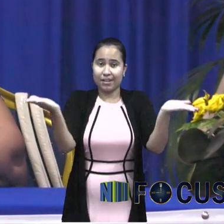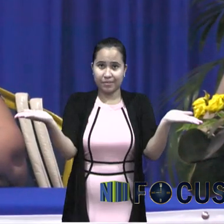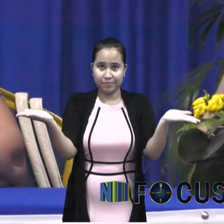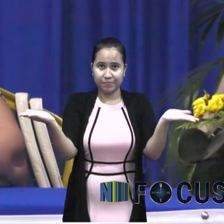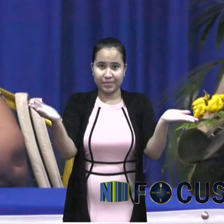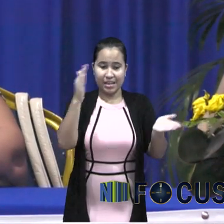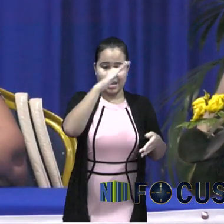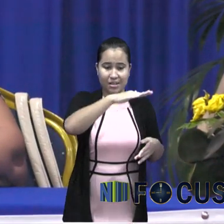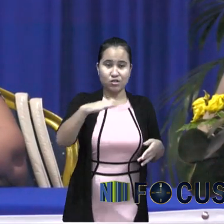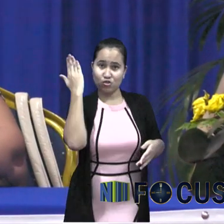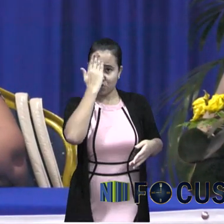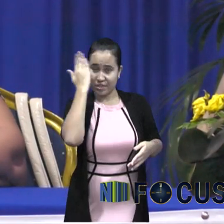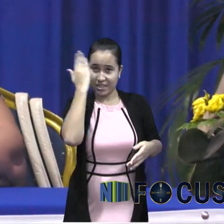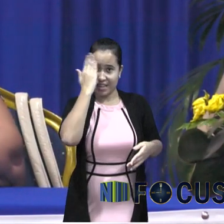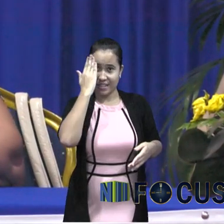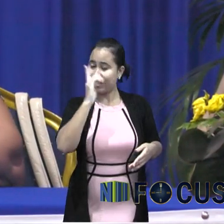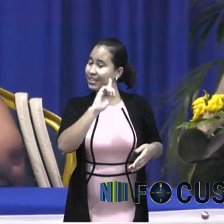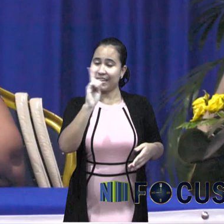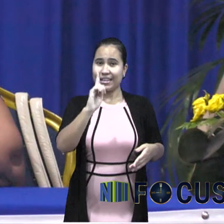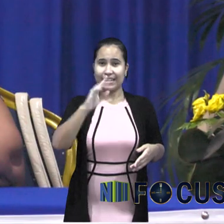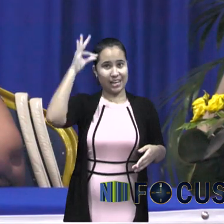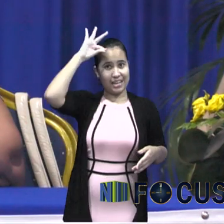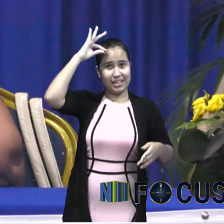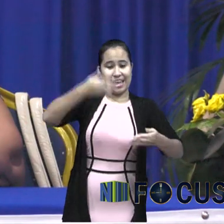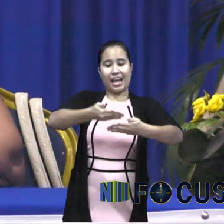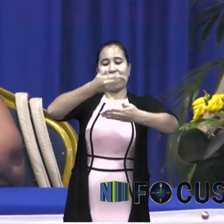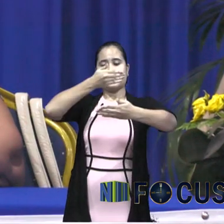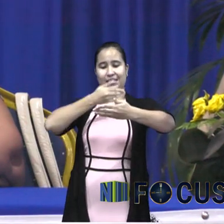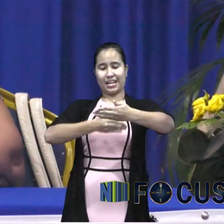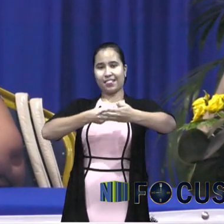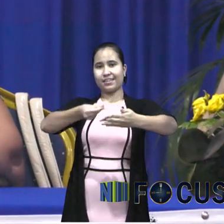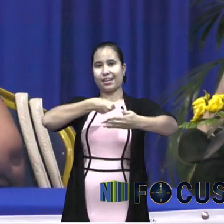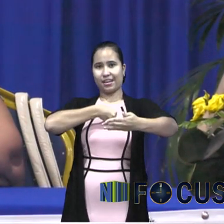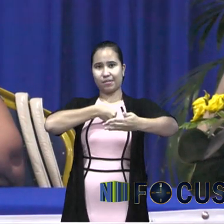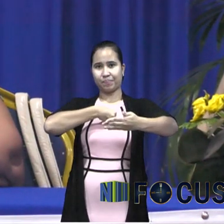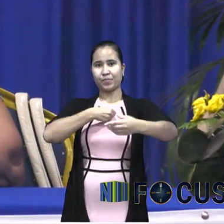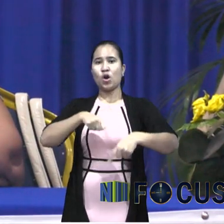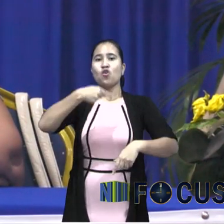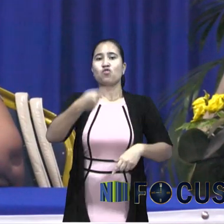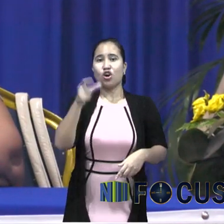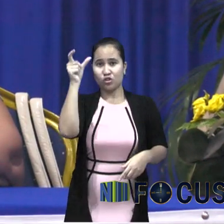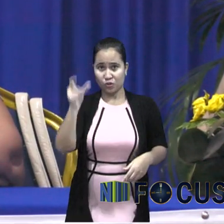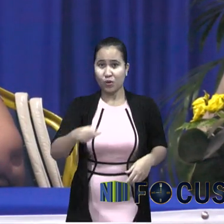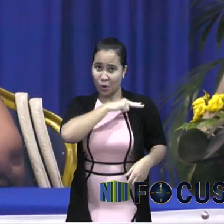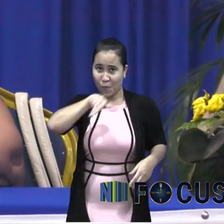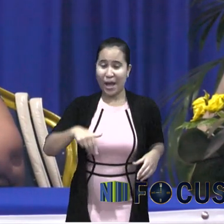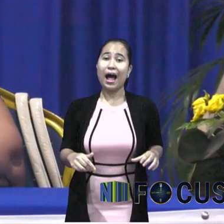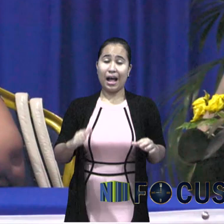de leerlingen geen leerachterstand oplopen. Volgende week kunnen we al